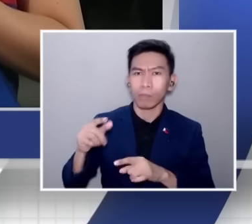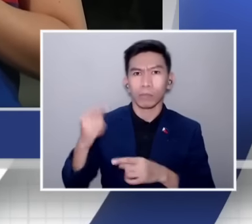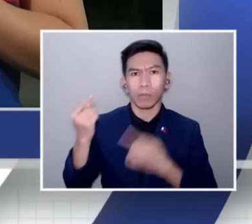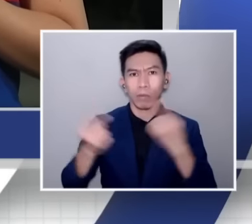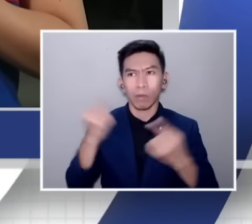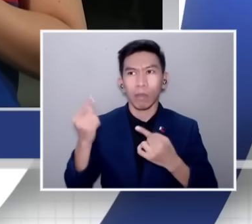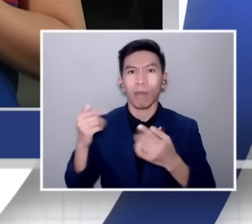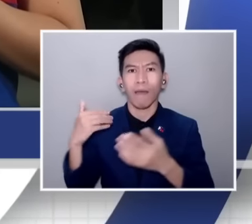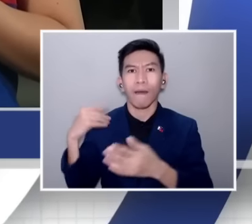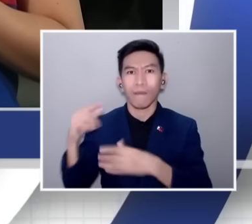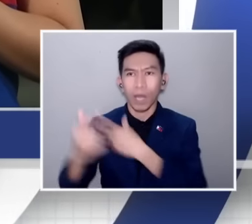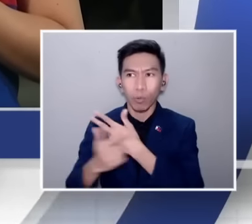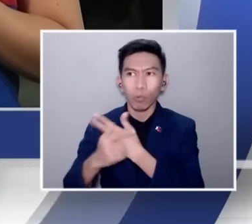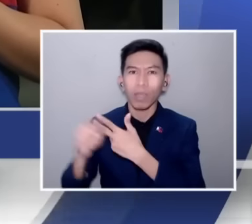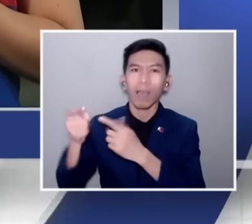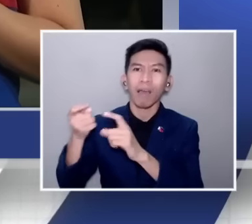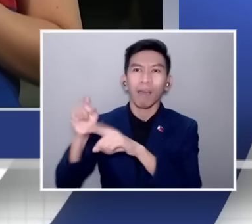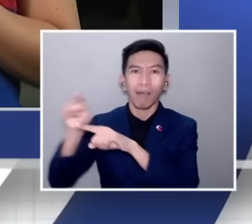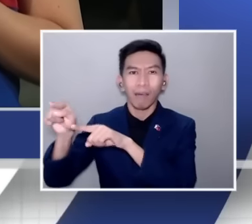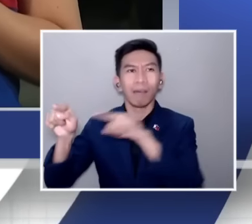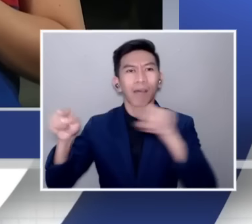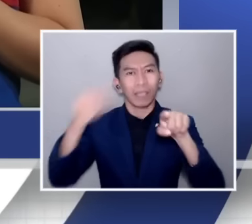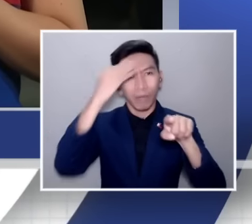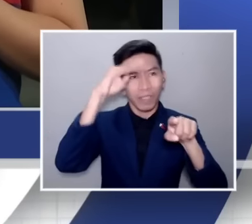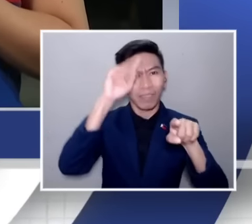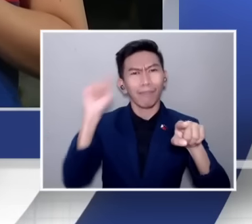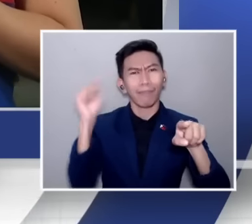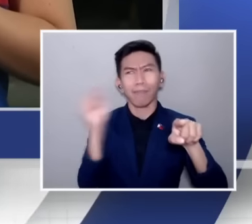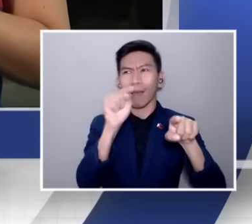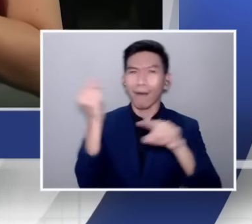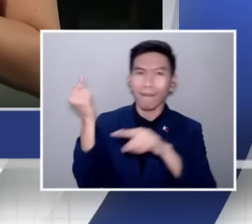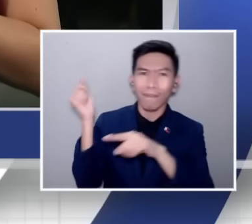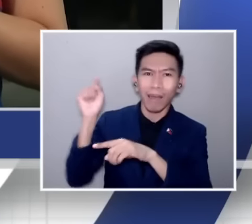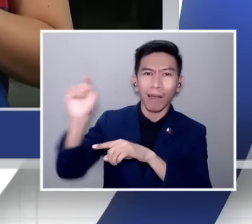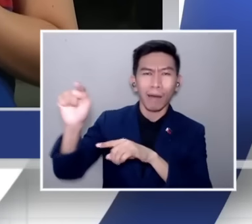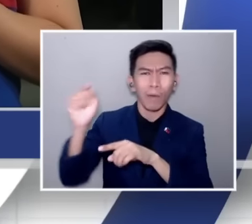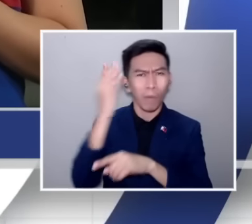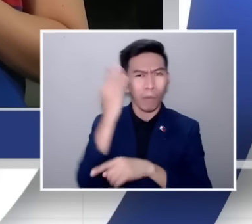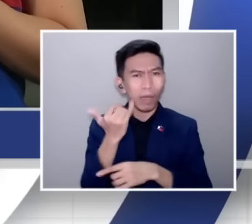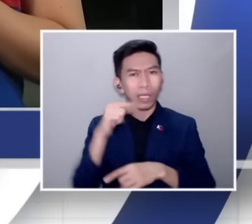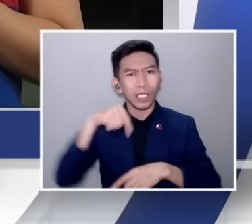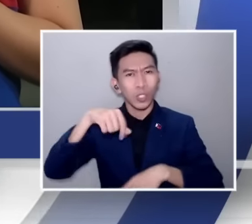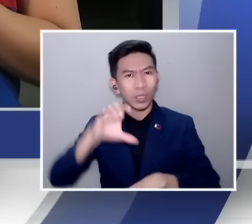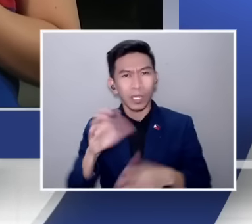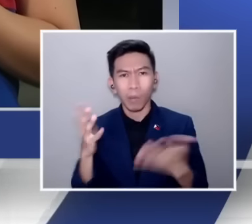sa Cavite. Tanong ng ilan, bakit wala bang pwedeng galing sa Quezon City?